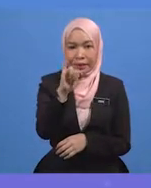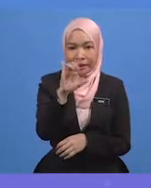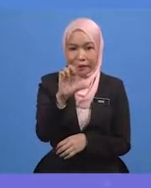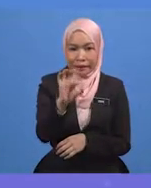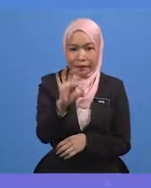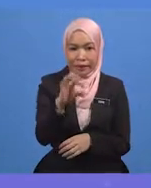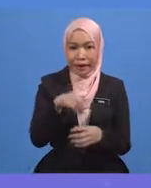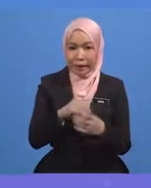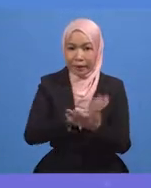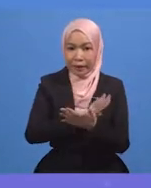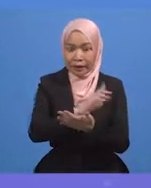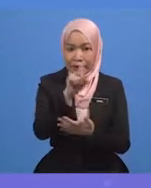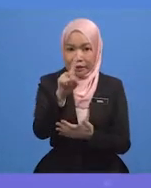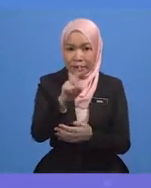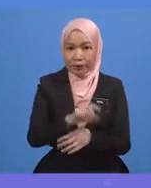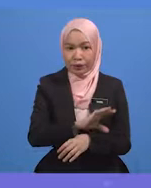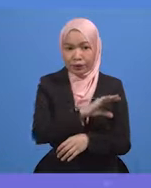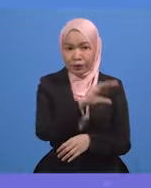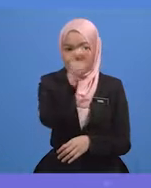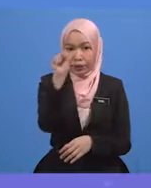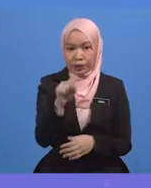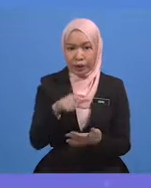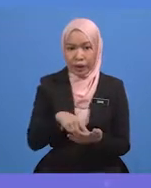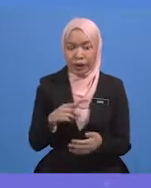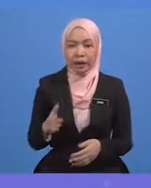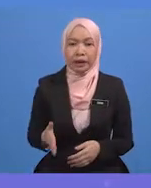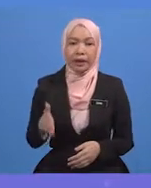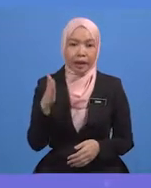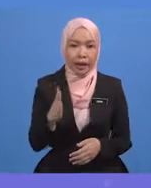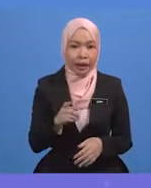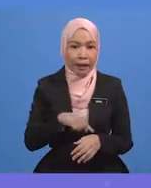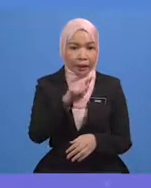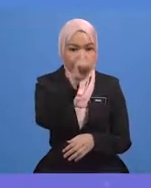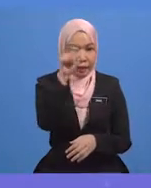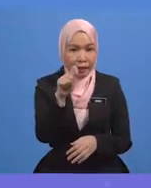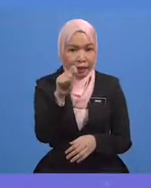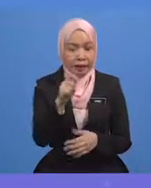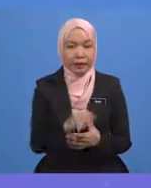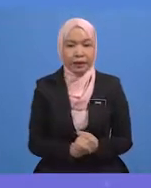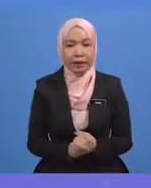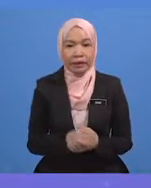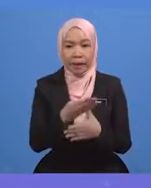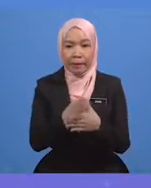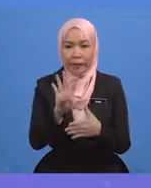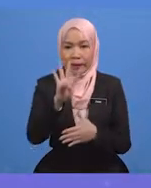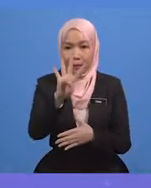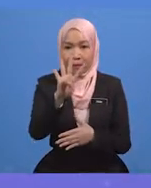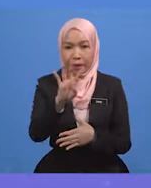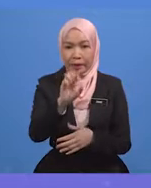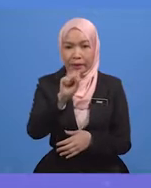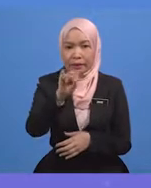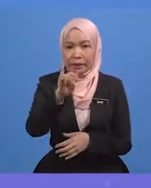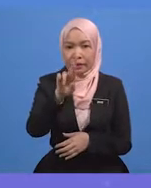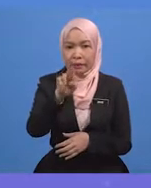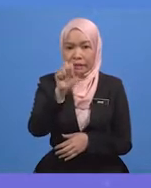akan ditanya dalam soalan tiga ataupun empat bahagian sirah dan tamadun. Bagi